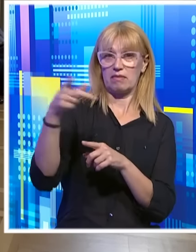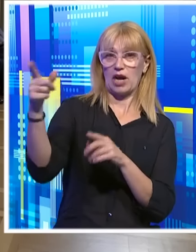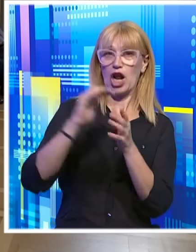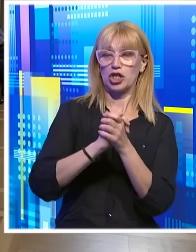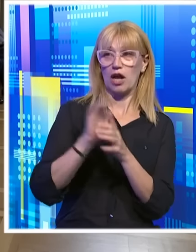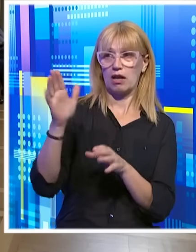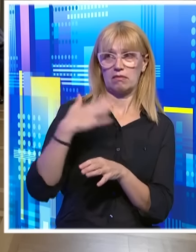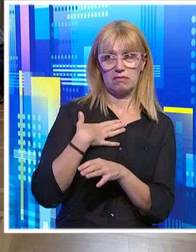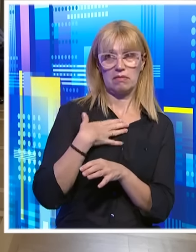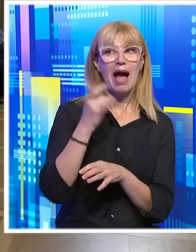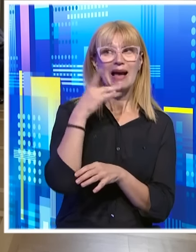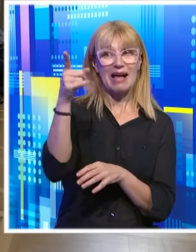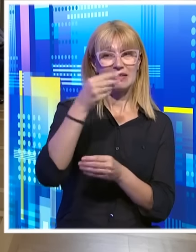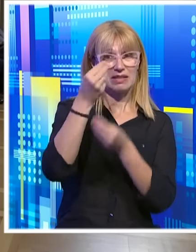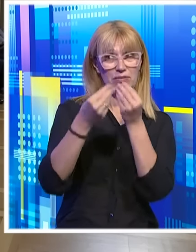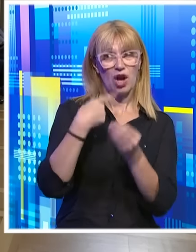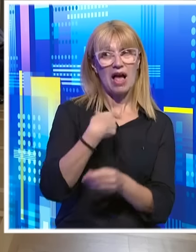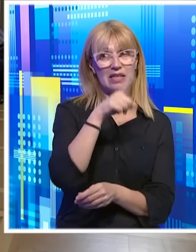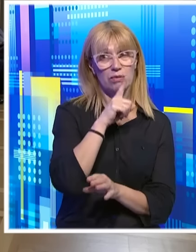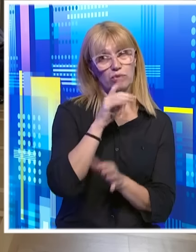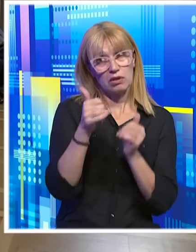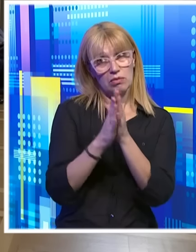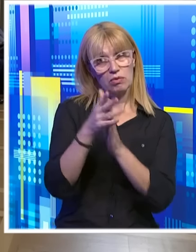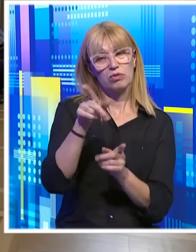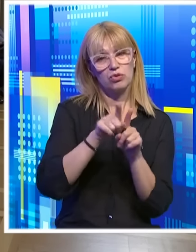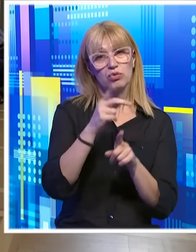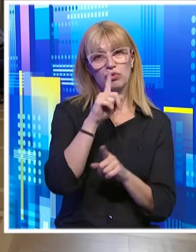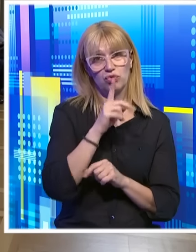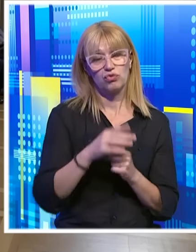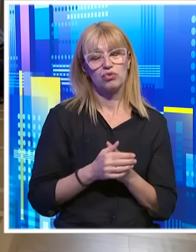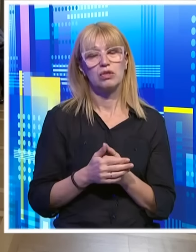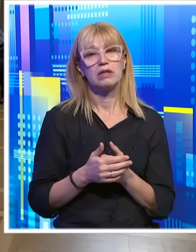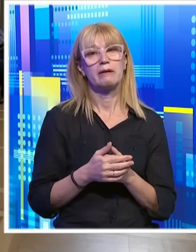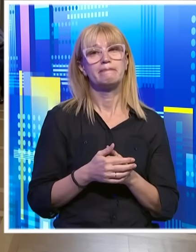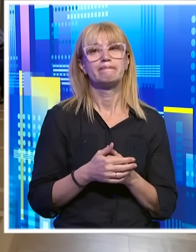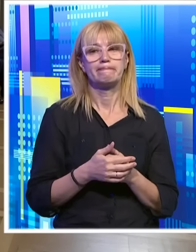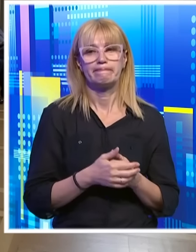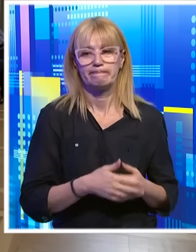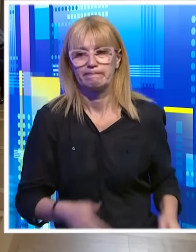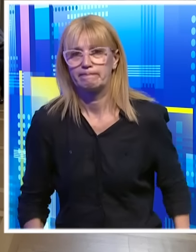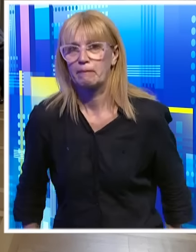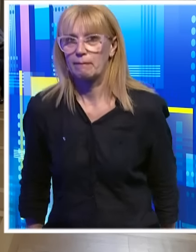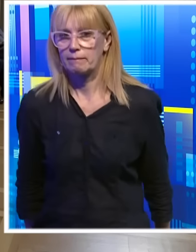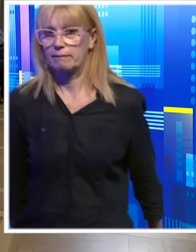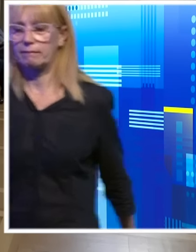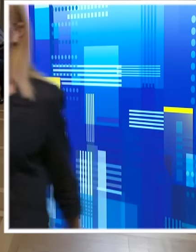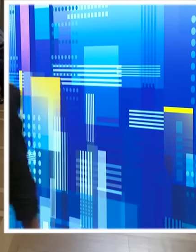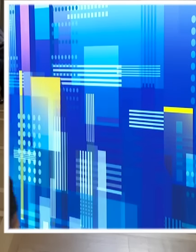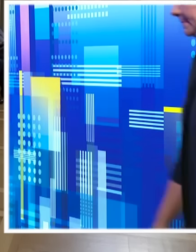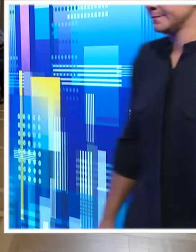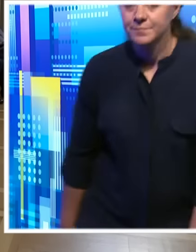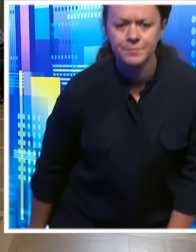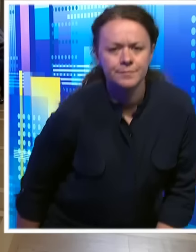vas, predsedniče, kako vidite poruku portparola Kremlja Dmitrija Peskova na temu srpske